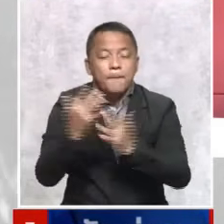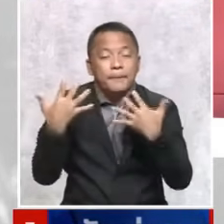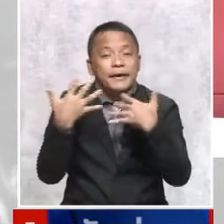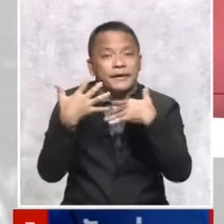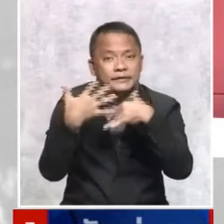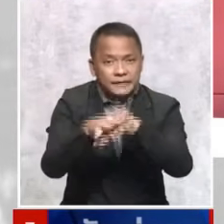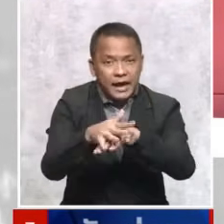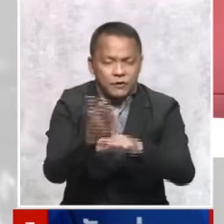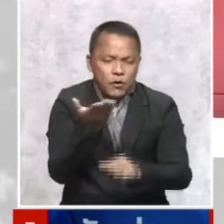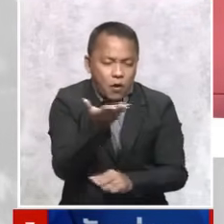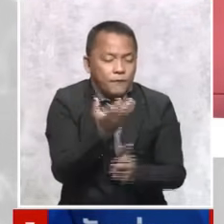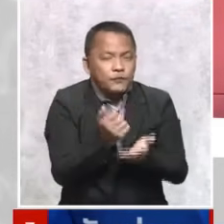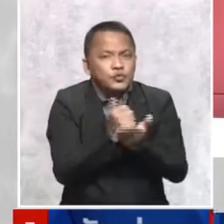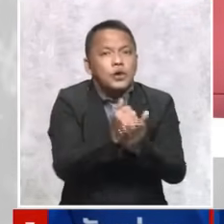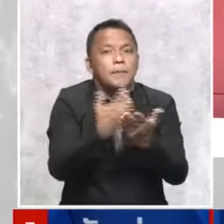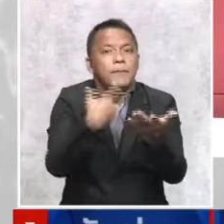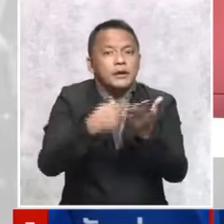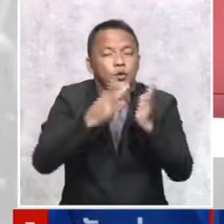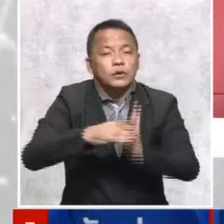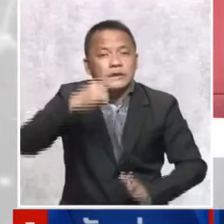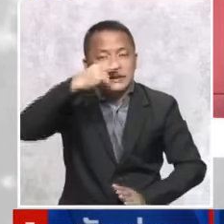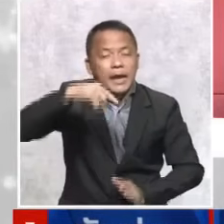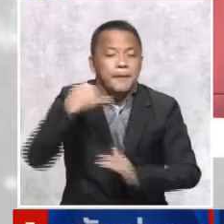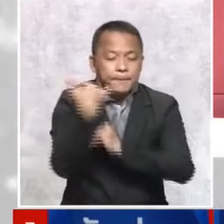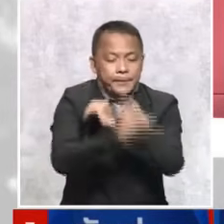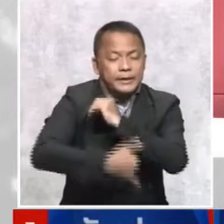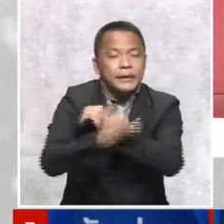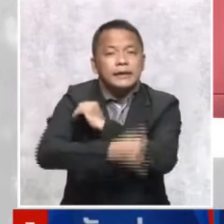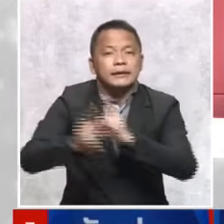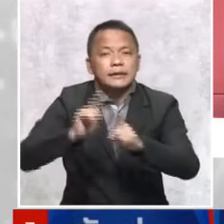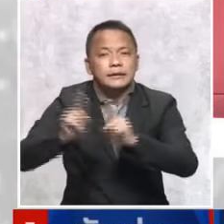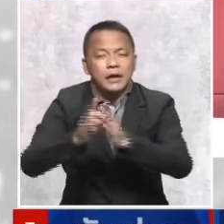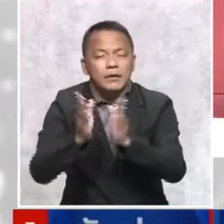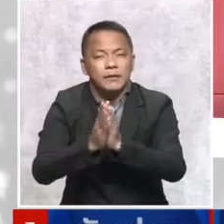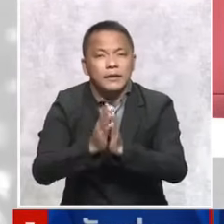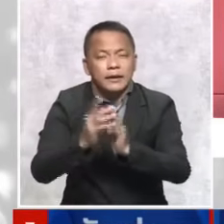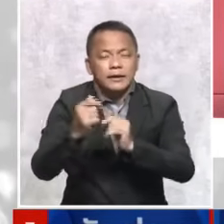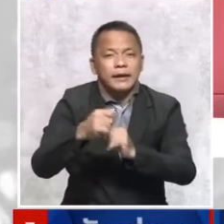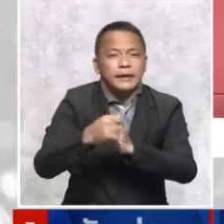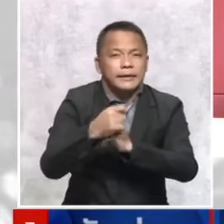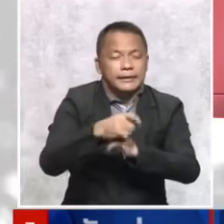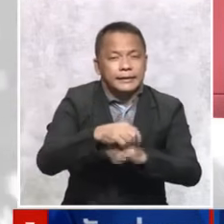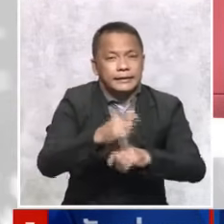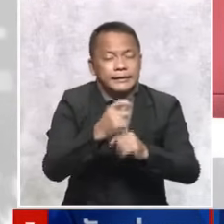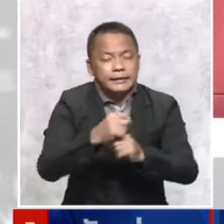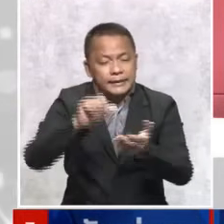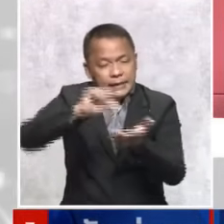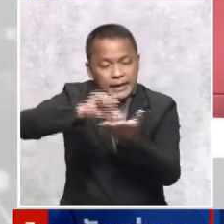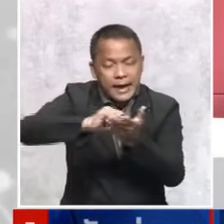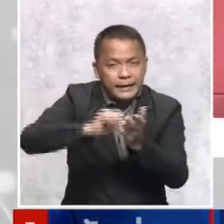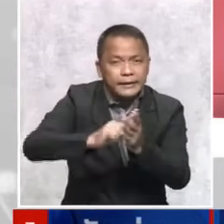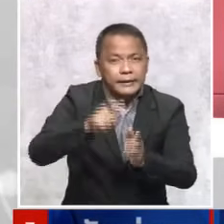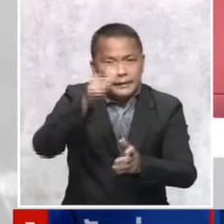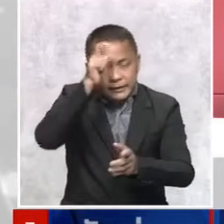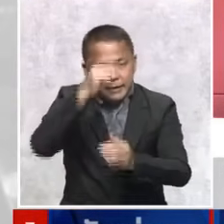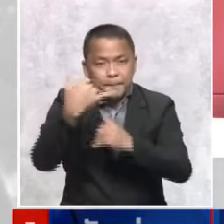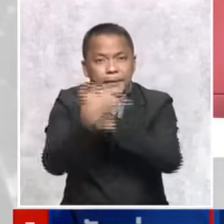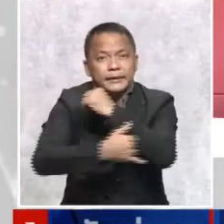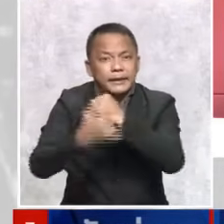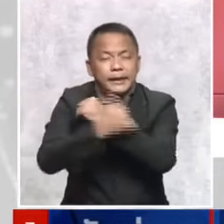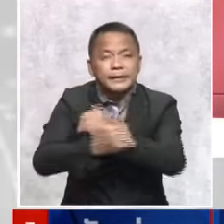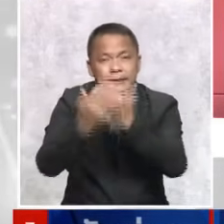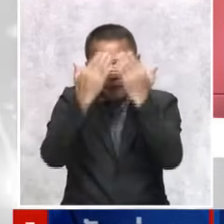านงานขอความช่วยเหลือตัวประกันคนไทยจากประเทศต่างๆทั้งกาตาร์อิหร่านอียิปต์รวมถึงกลุ่มประเทศอ